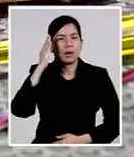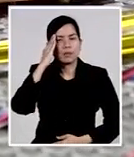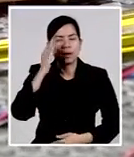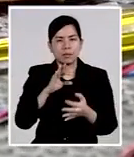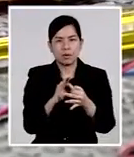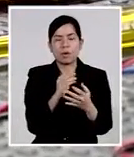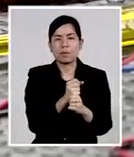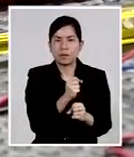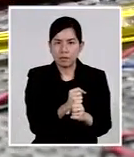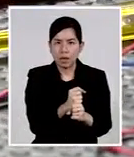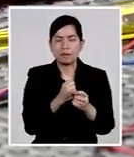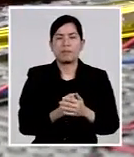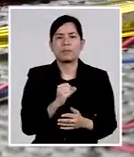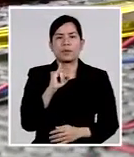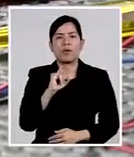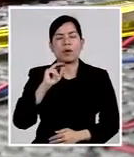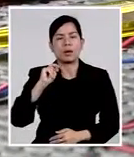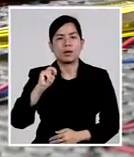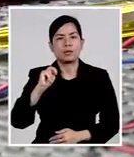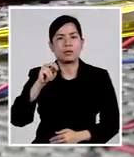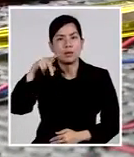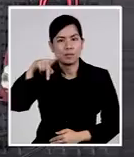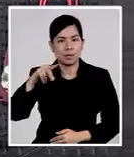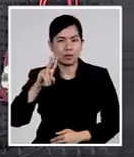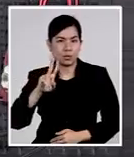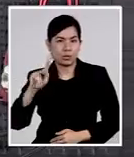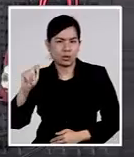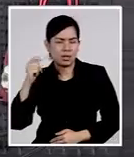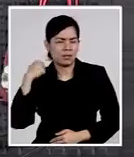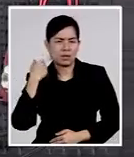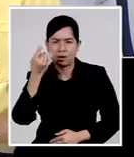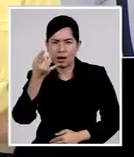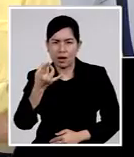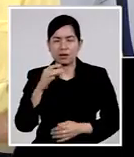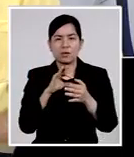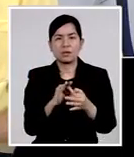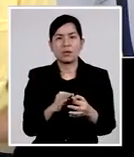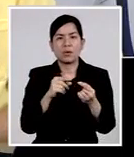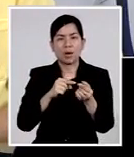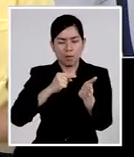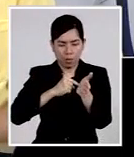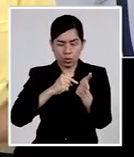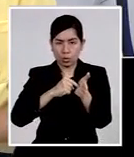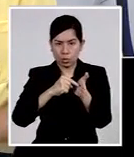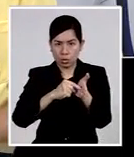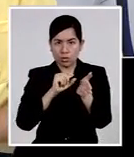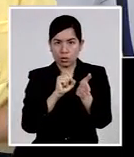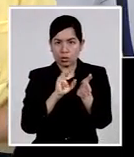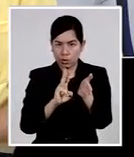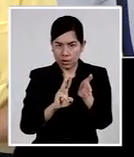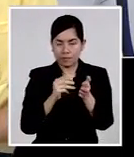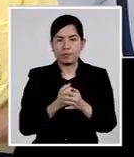ะครับหรืออินพุตของเรานั้นมันมีอะไรบ้างนะครับมันมีทั้งสวิตช์และก็ทั้งตัวว